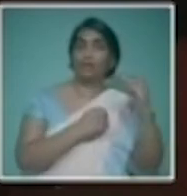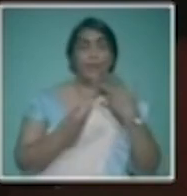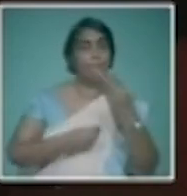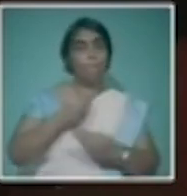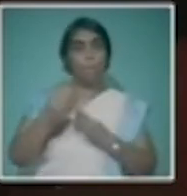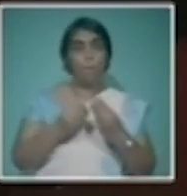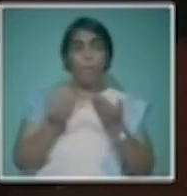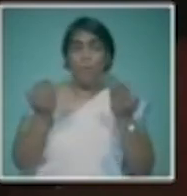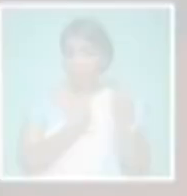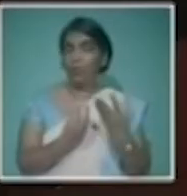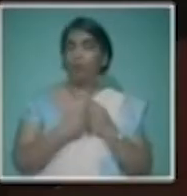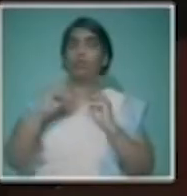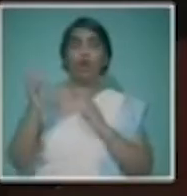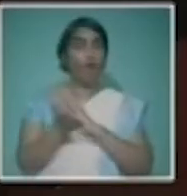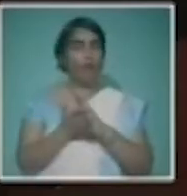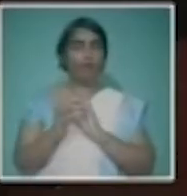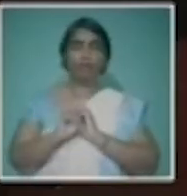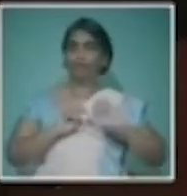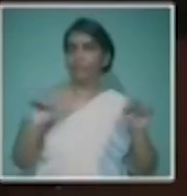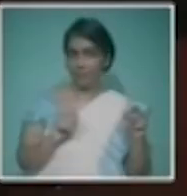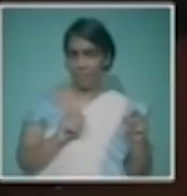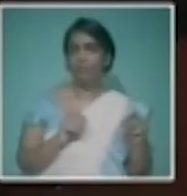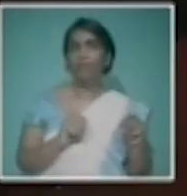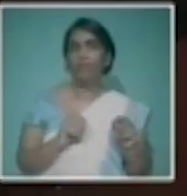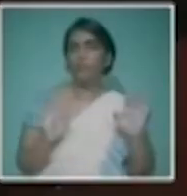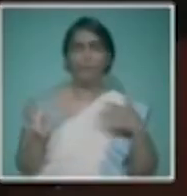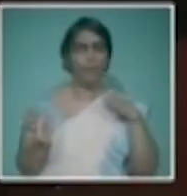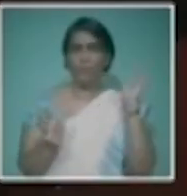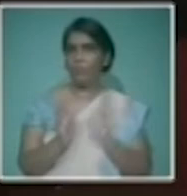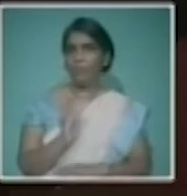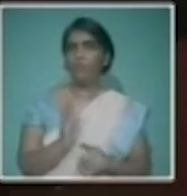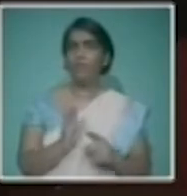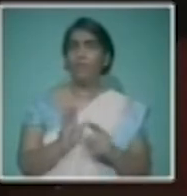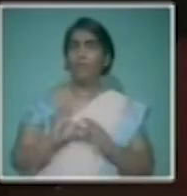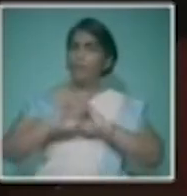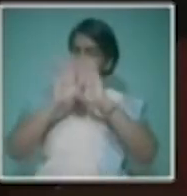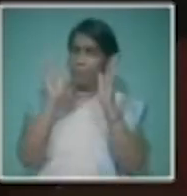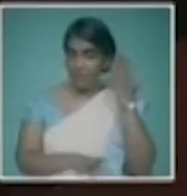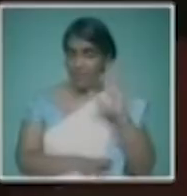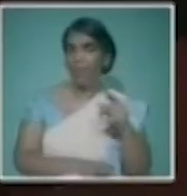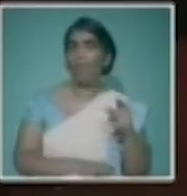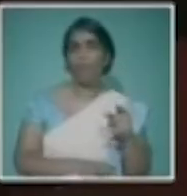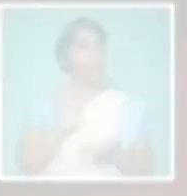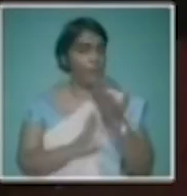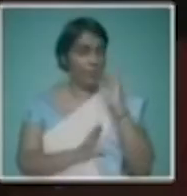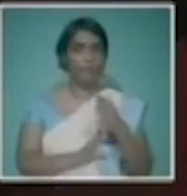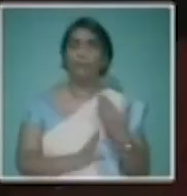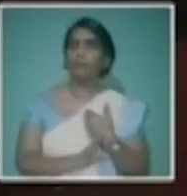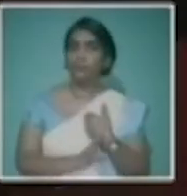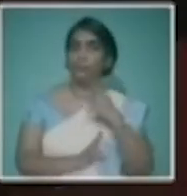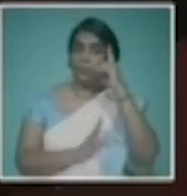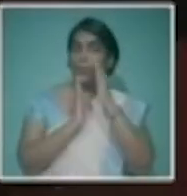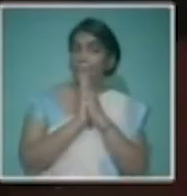කාණ්ඩෙට එක්කෝ හෝටල් කාණ්ඩෙට එක්කෝ අනිකුත් රජයේ ගොඩනැගිලි වලට. ඒක අයින් කළ තමයි ඒ කාණ්ඩය ඇතුලේ සබ්සිඩි එක හදලා තියෙන්නේ. ඒ වැඩිවීම කරාම